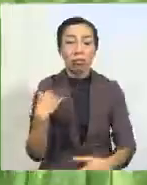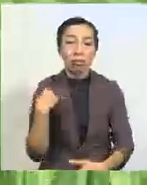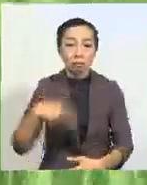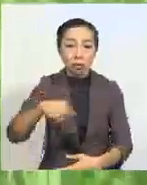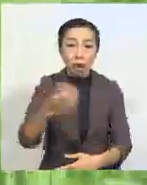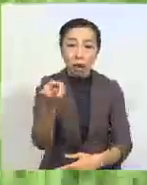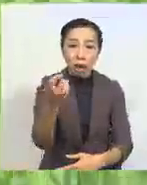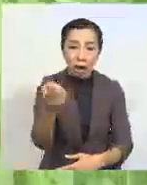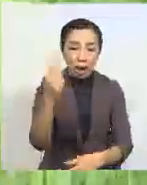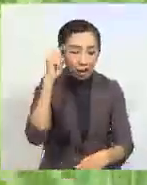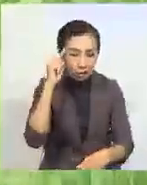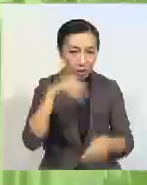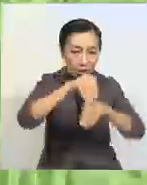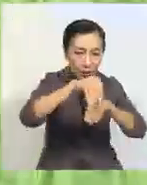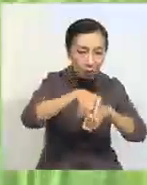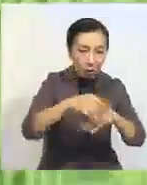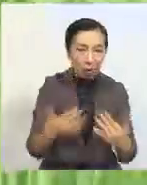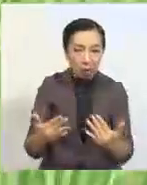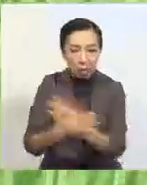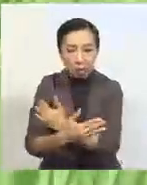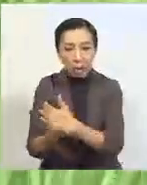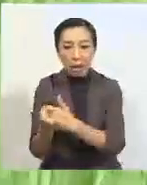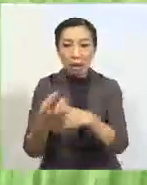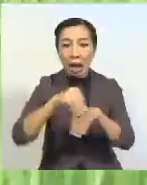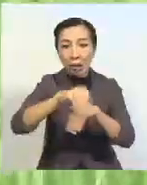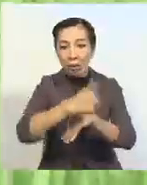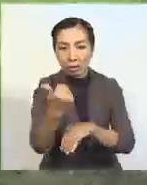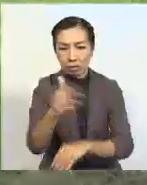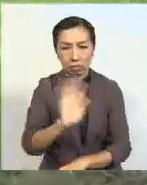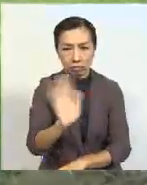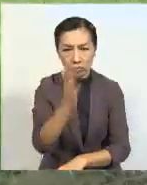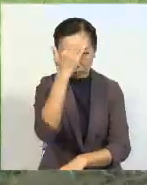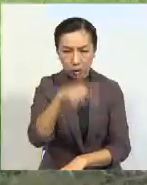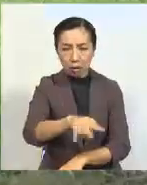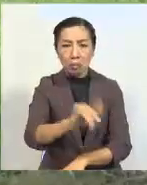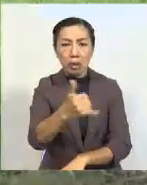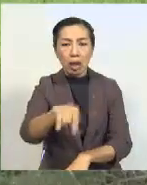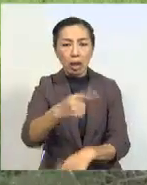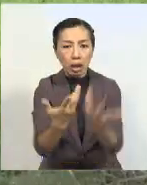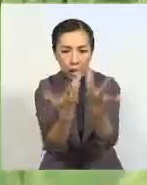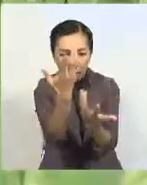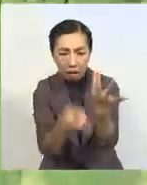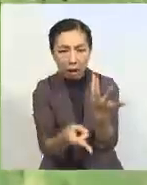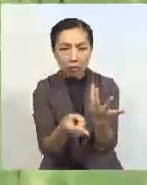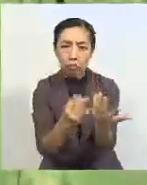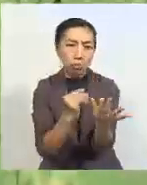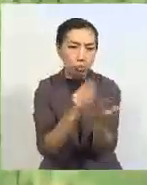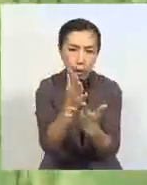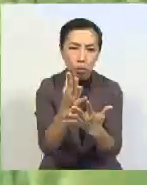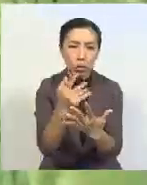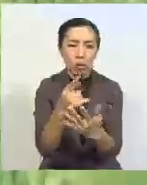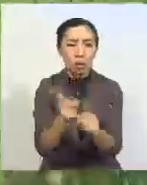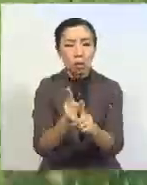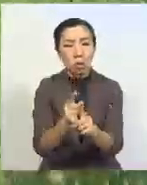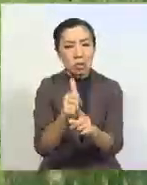ลูกข้าวข้ามสายพันธุ์ในพื้นที่ที่เคยปลูกก่อนหน้านี้ค่ะเพราะว่าอาจจะทำให้ผลผลิตนั้นไม่ถูกต้องแล้วก็ไม่ได้